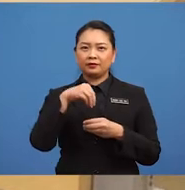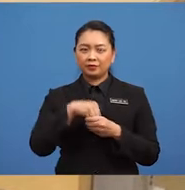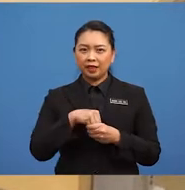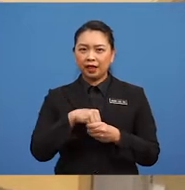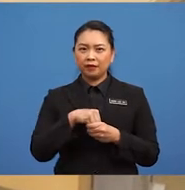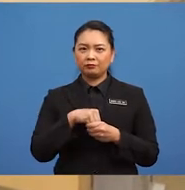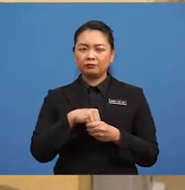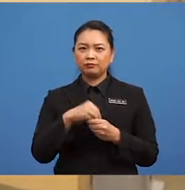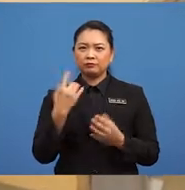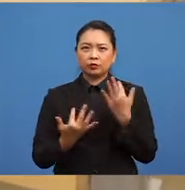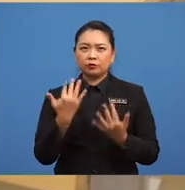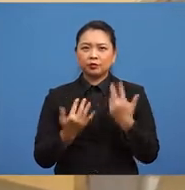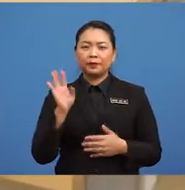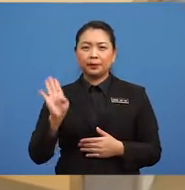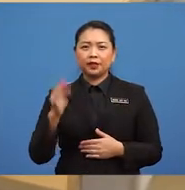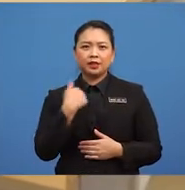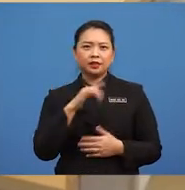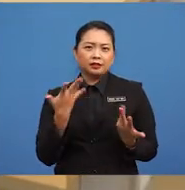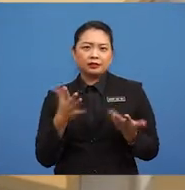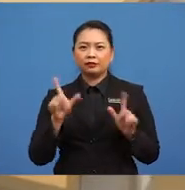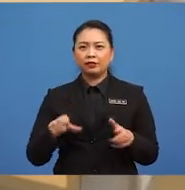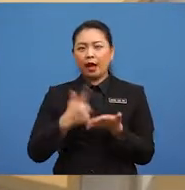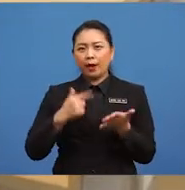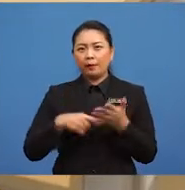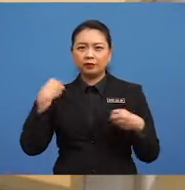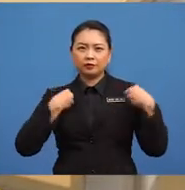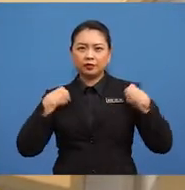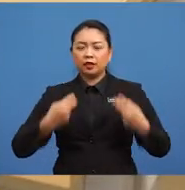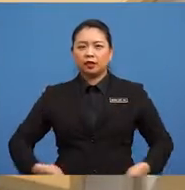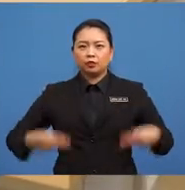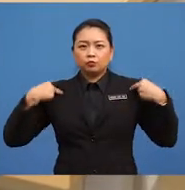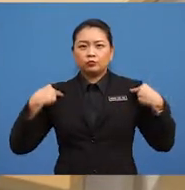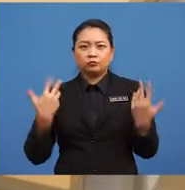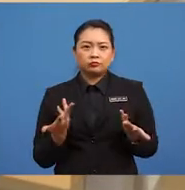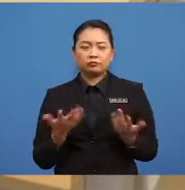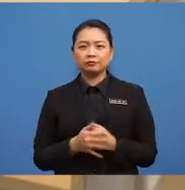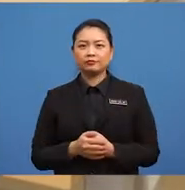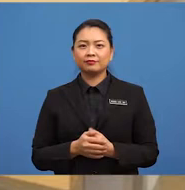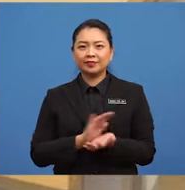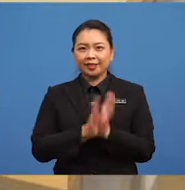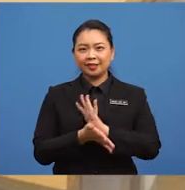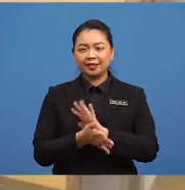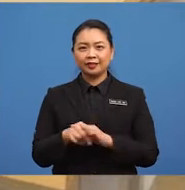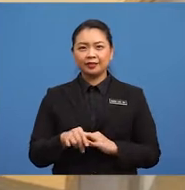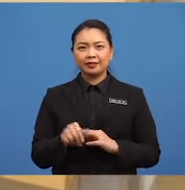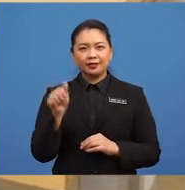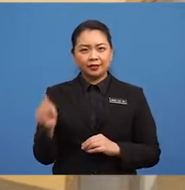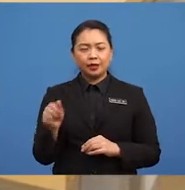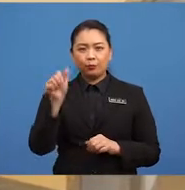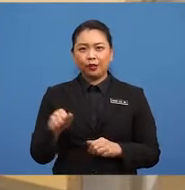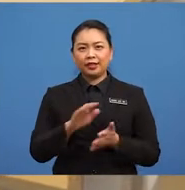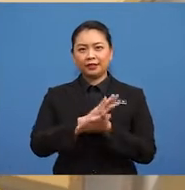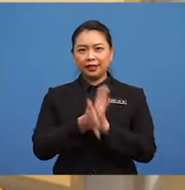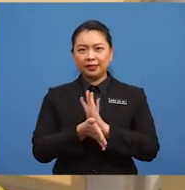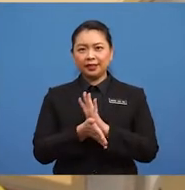Dalam tabung didih B, kita tidak meletakkan sebarang organisma hidup. Jadi, ia